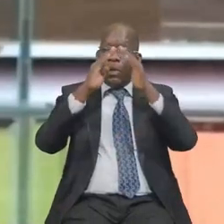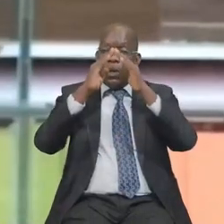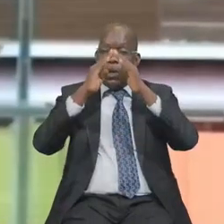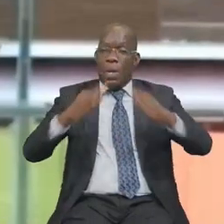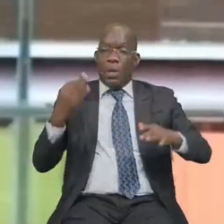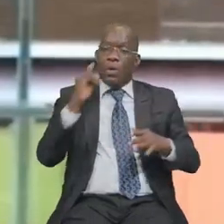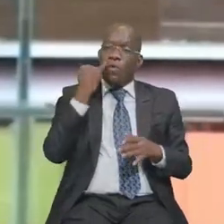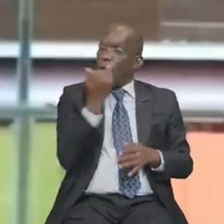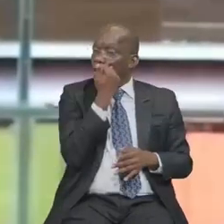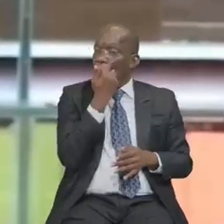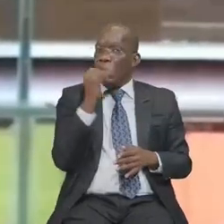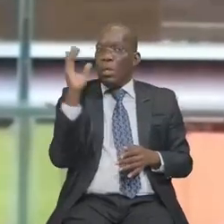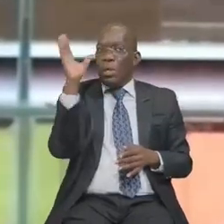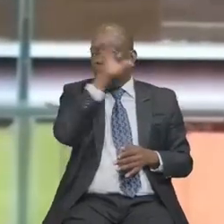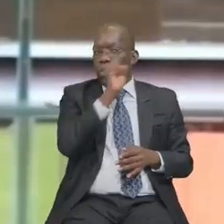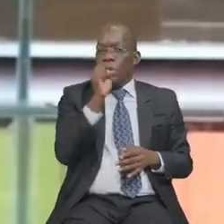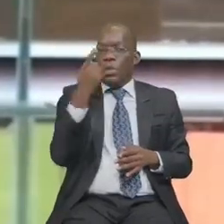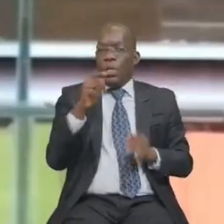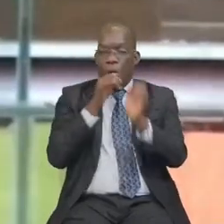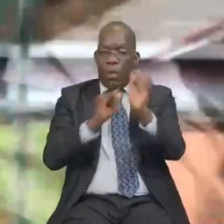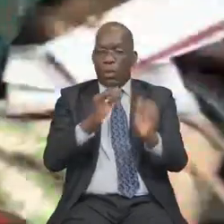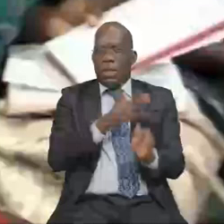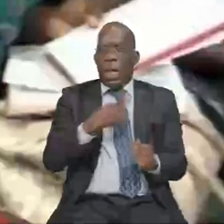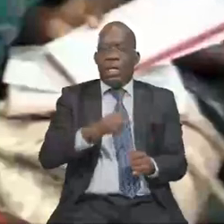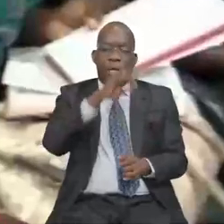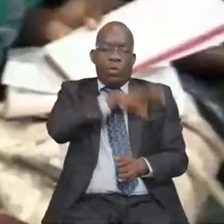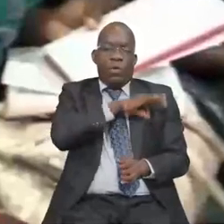a raté les bénédictions et les profits de la croix.